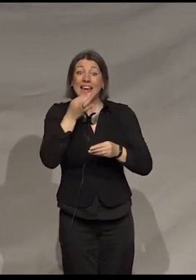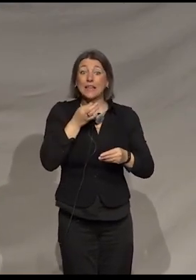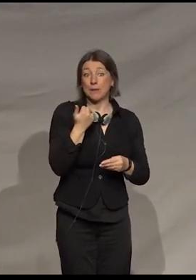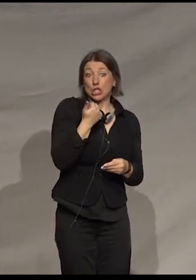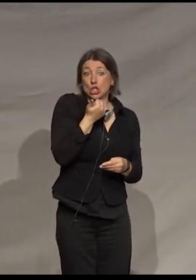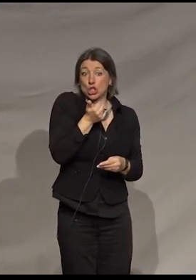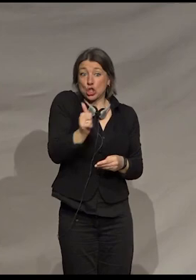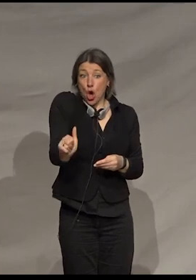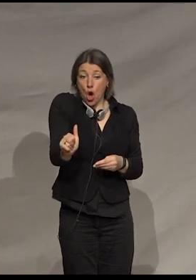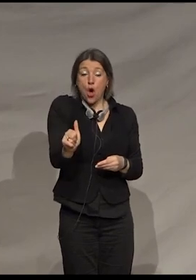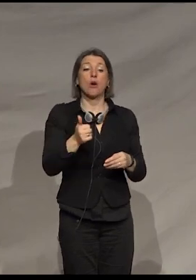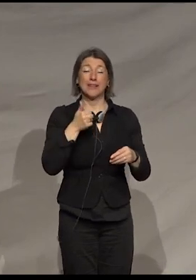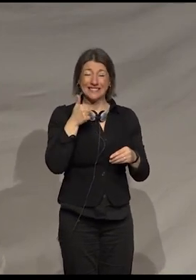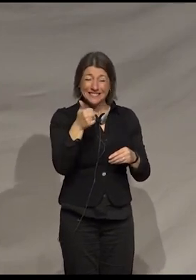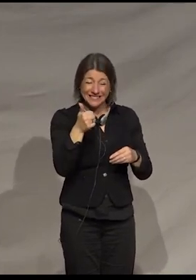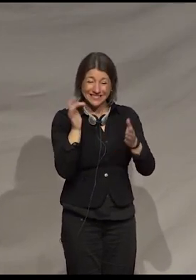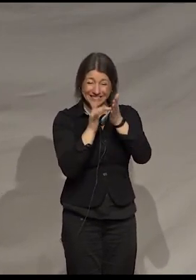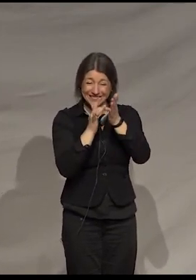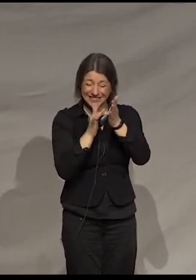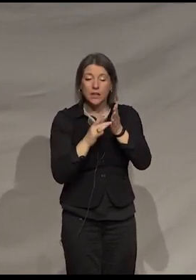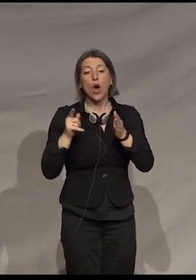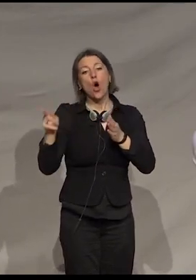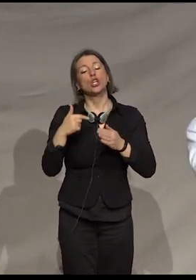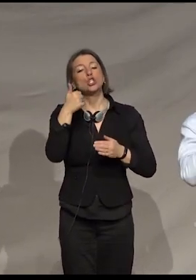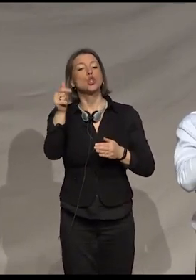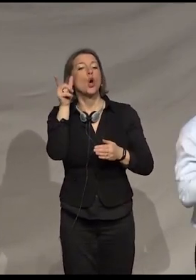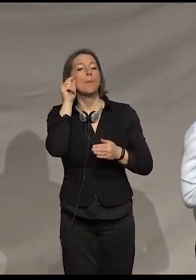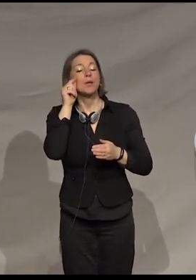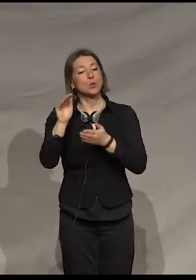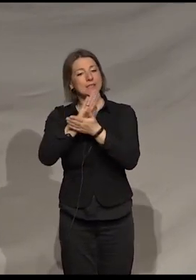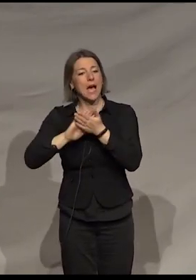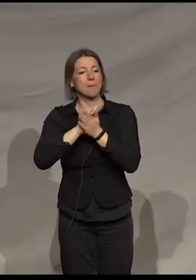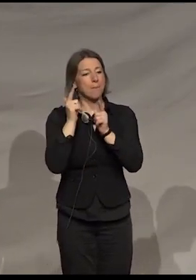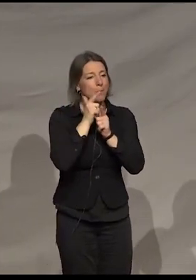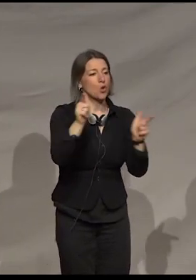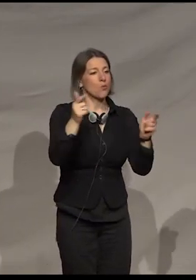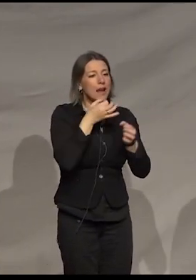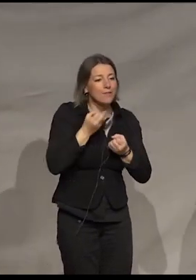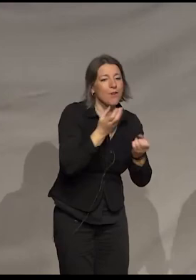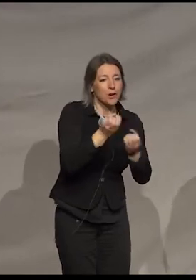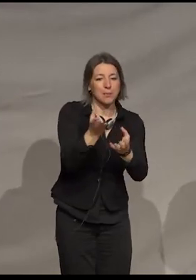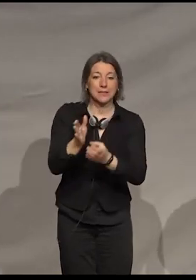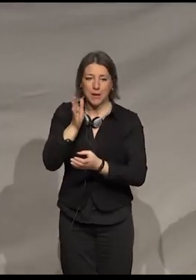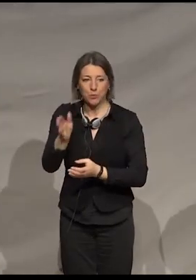minut darujeme zdarma. Benetronic, Petr Uličný a děkuju všem ještě jednou. Díky vám moc. Děkuji.